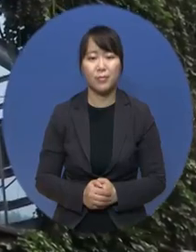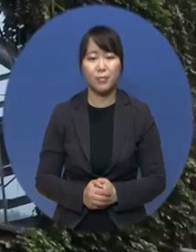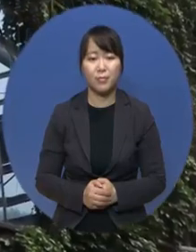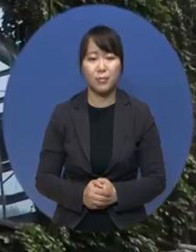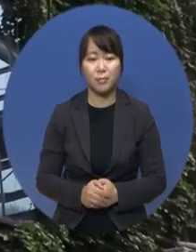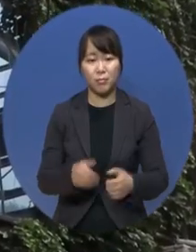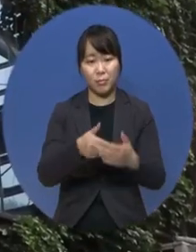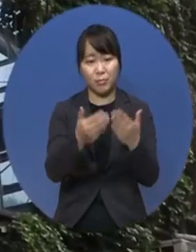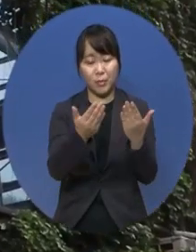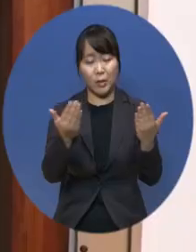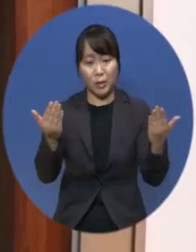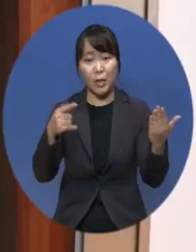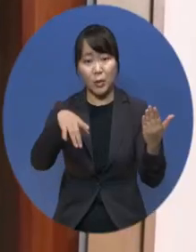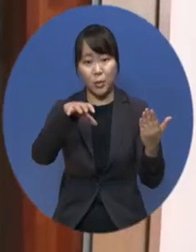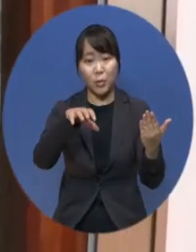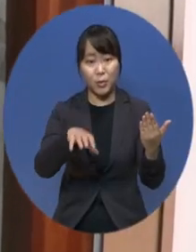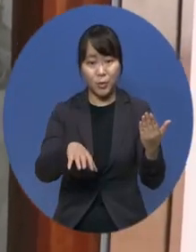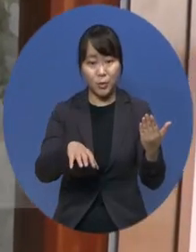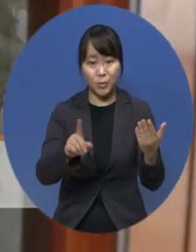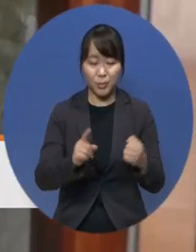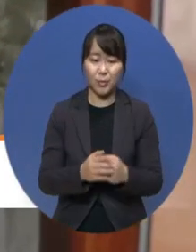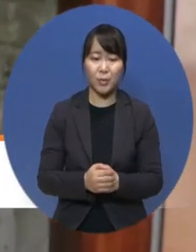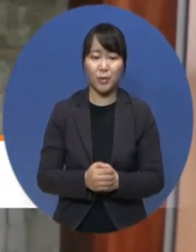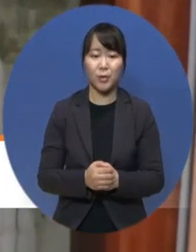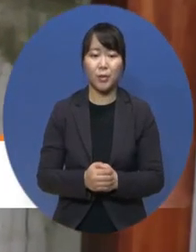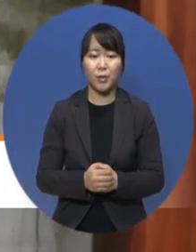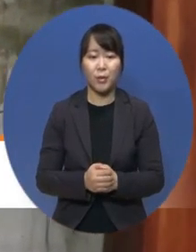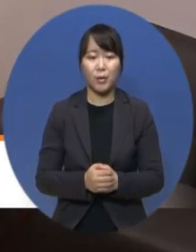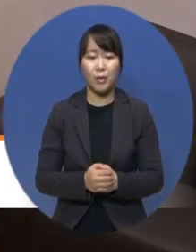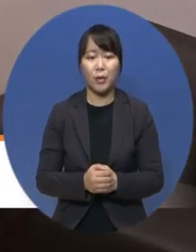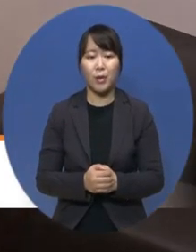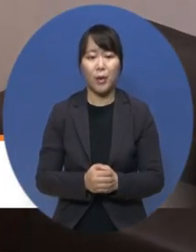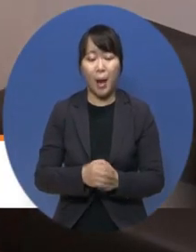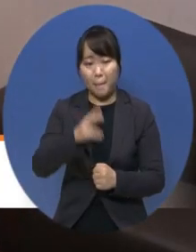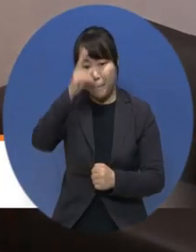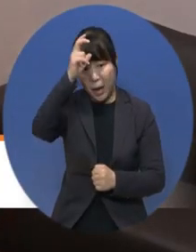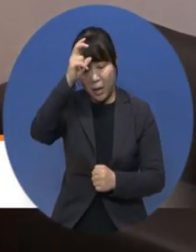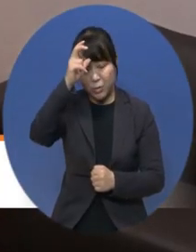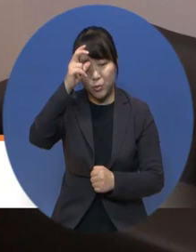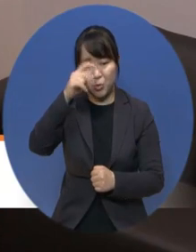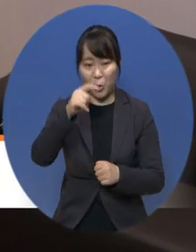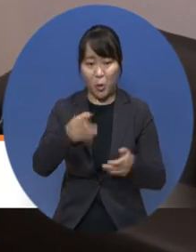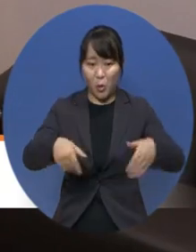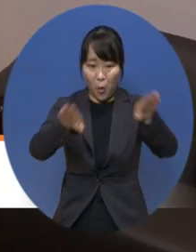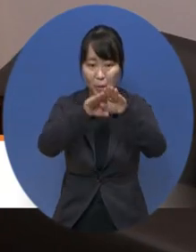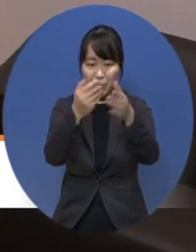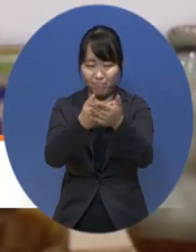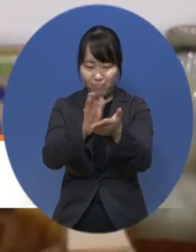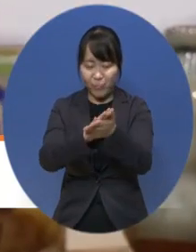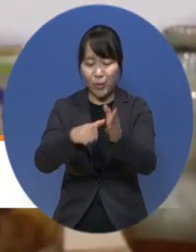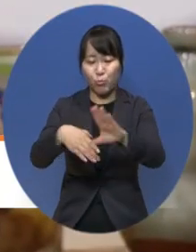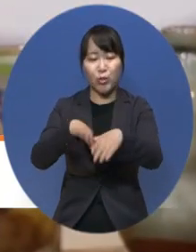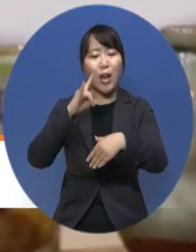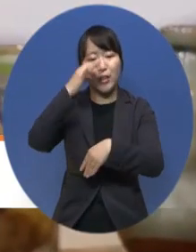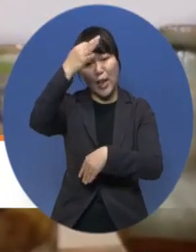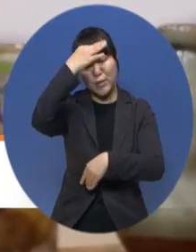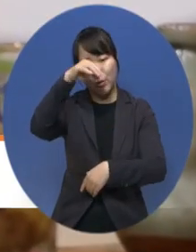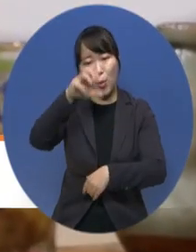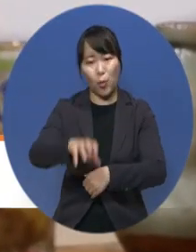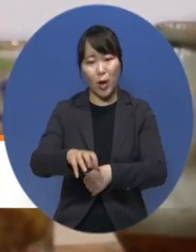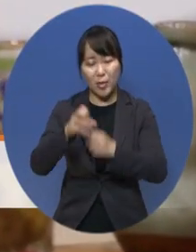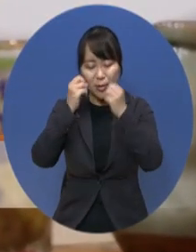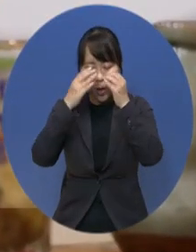작품이 전시되어 있는 조강훈 아트 스튜디오는 파출소 건물을 리모델링해 문화예술공간으로